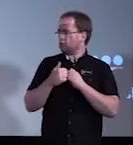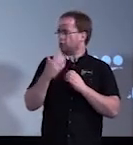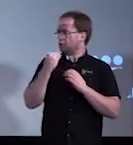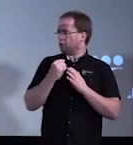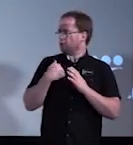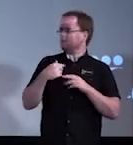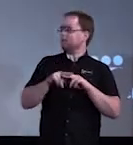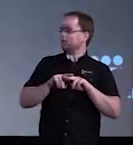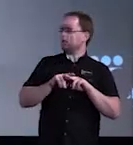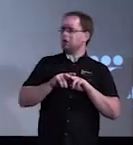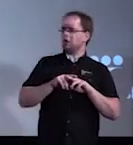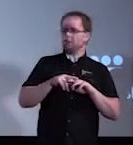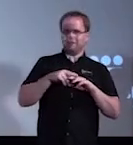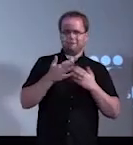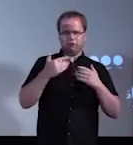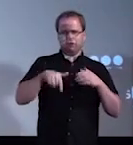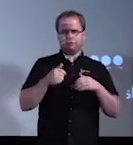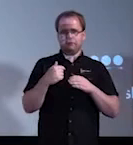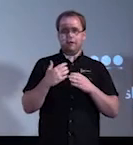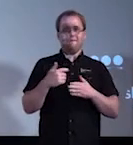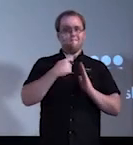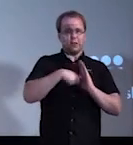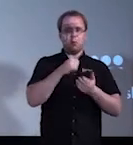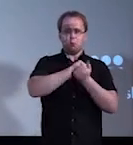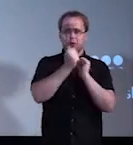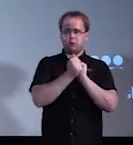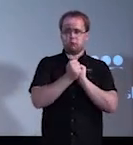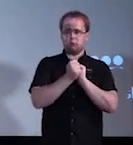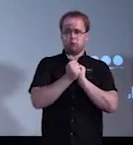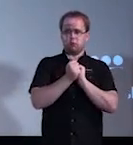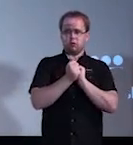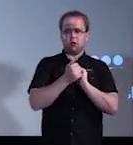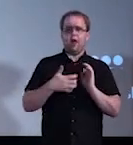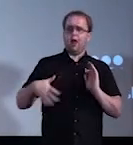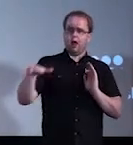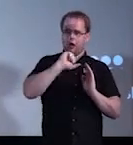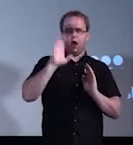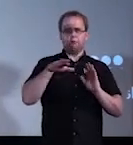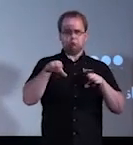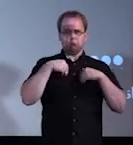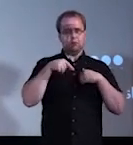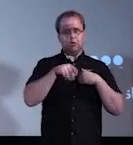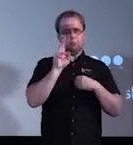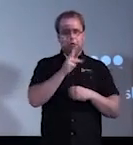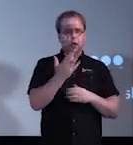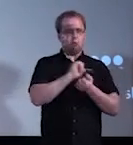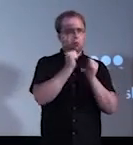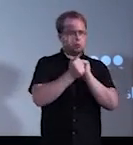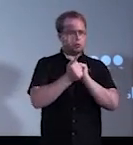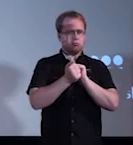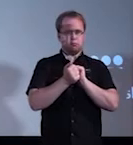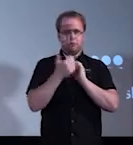också känner att det här är så viktigt. Filmpolitiken, har av någon anledning, har vi alla accepterat att det är ett politikområde,